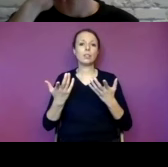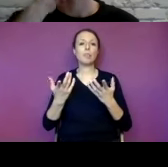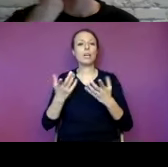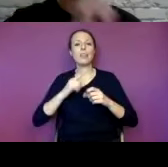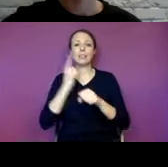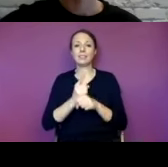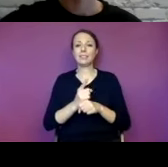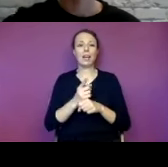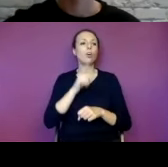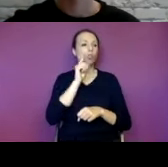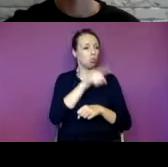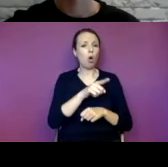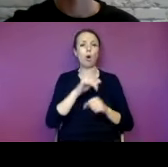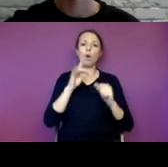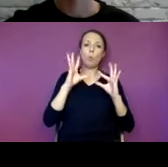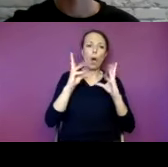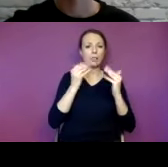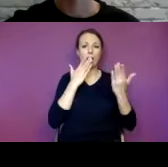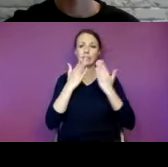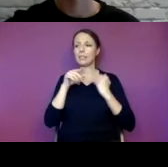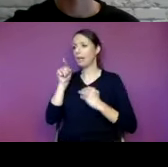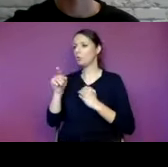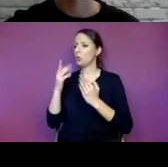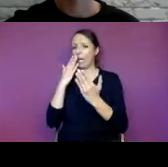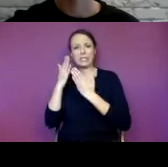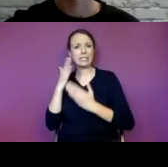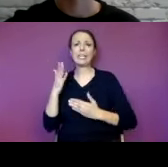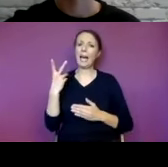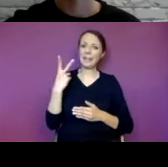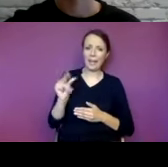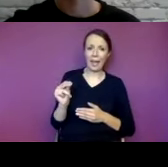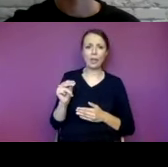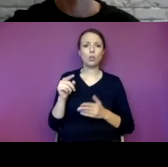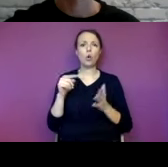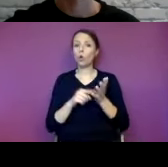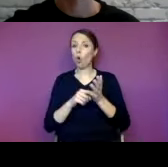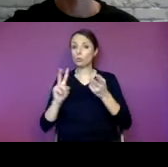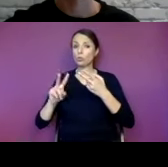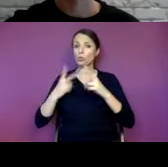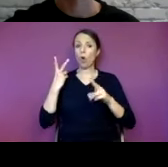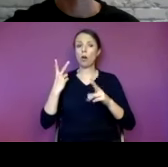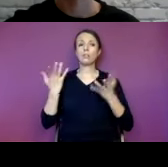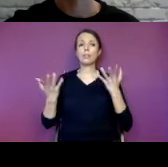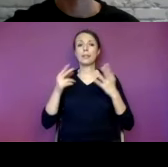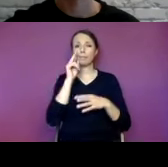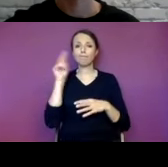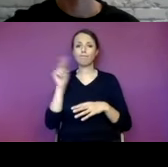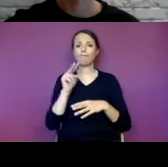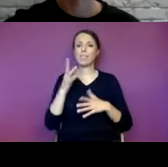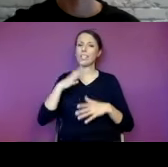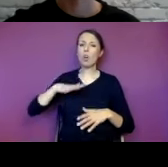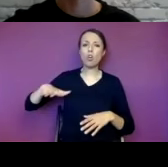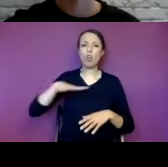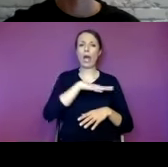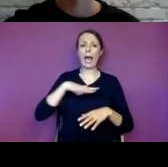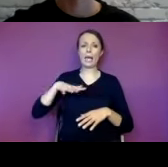znowu płynie trochę spoza tego nurtu, który jest lokalny. To znaczy, że trochę